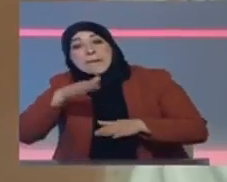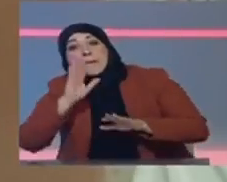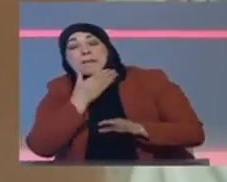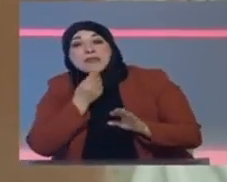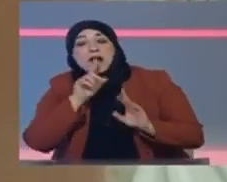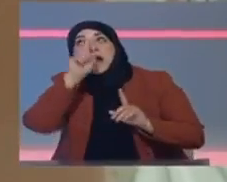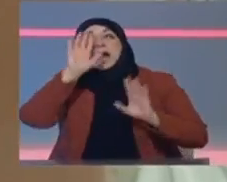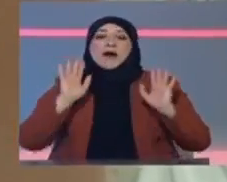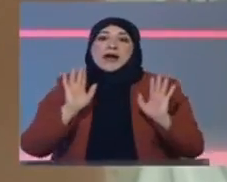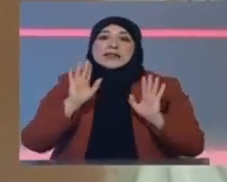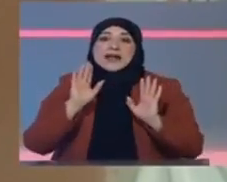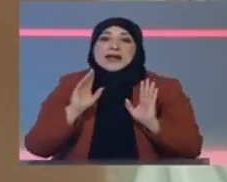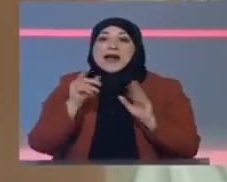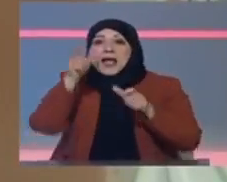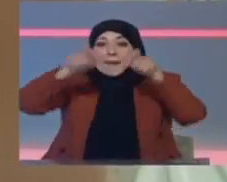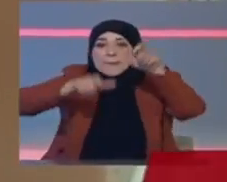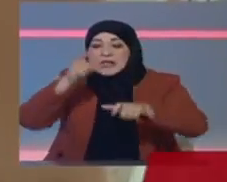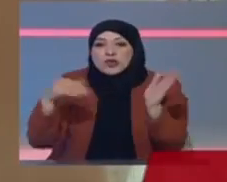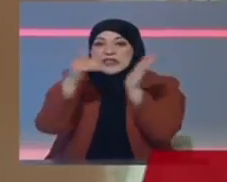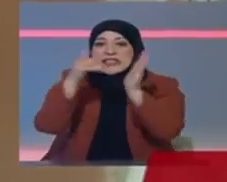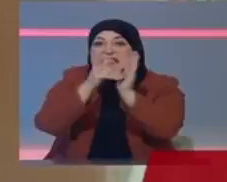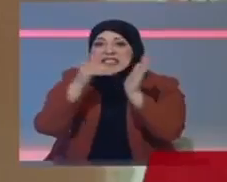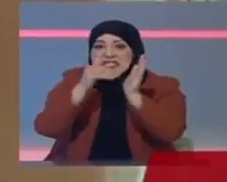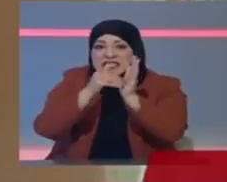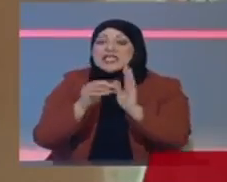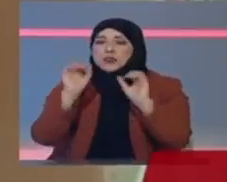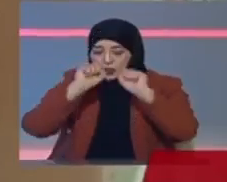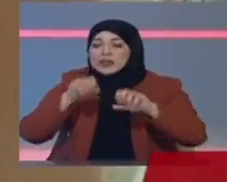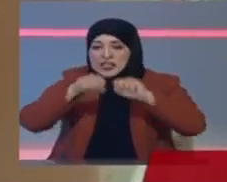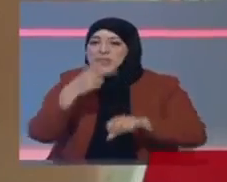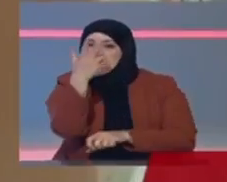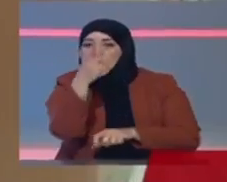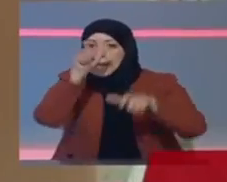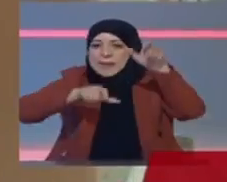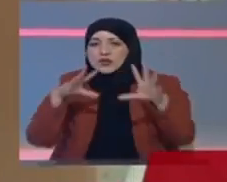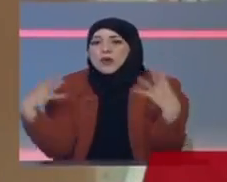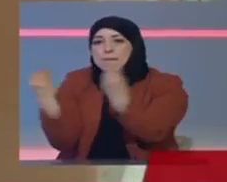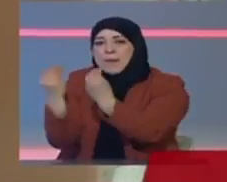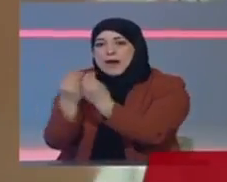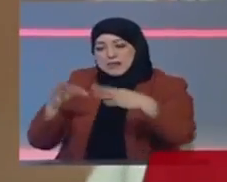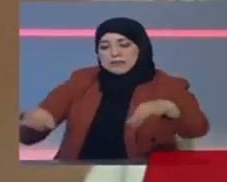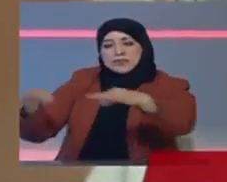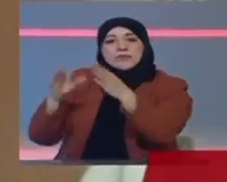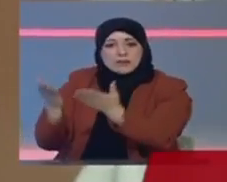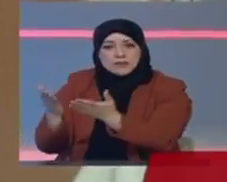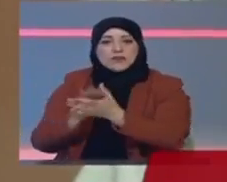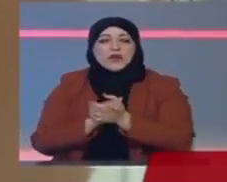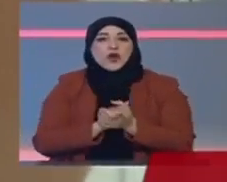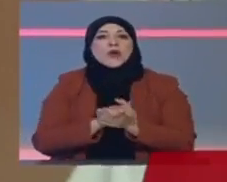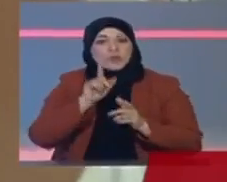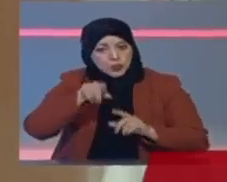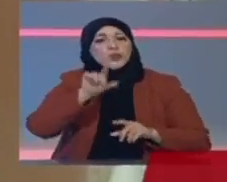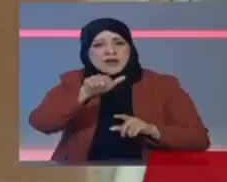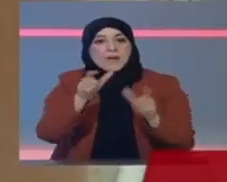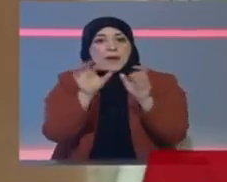الامور تقبل حتى ت لافهام رجع في كل الغرفه وعندنا زاده اه غرفه كبيره